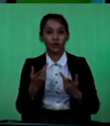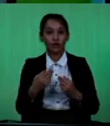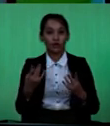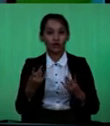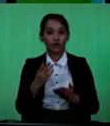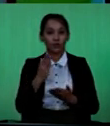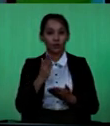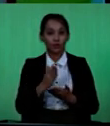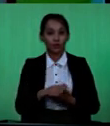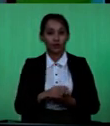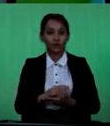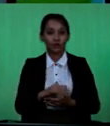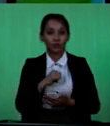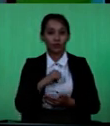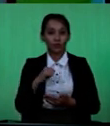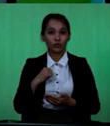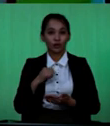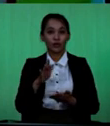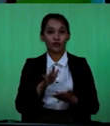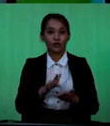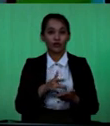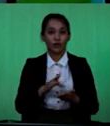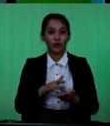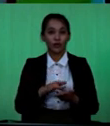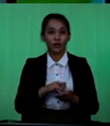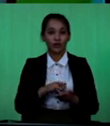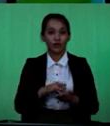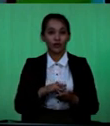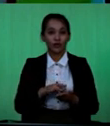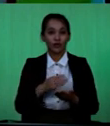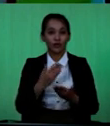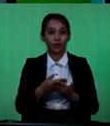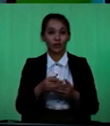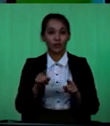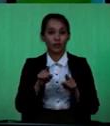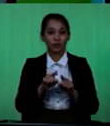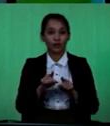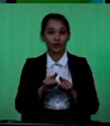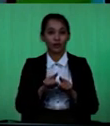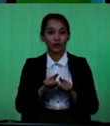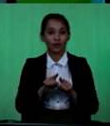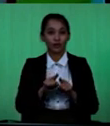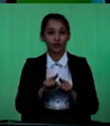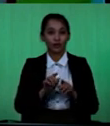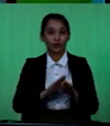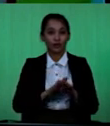etgan o'zingiz daftaringizga xuddi namunadagidek mustaqil ravishda